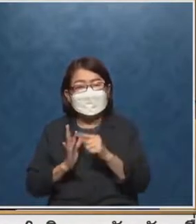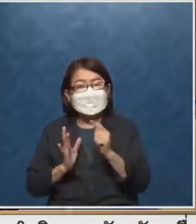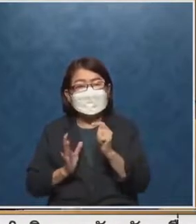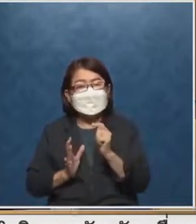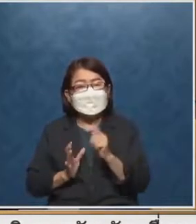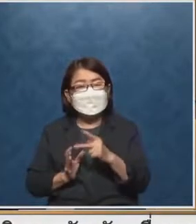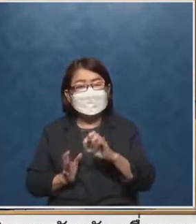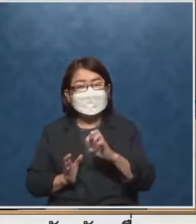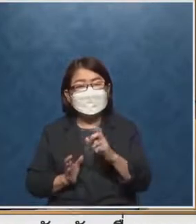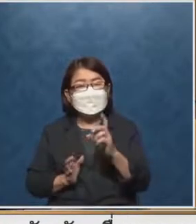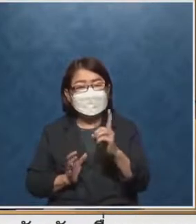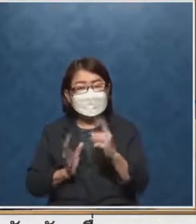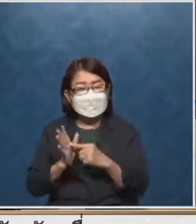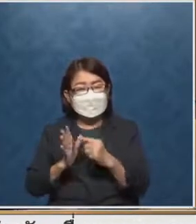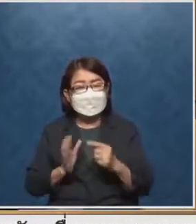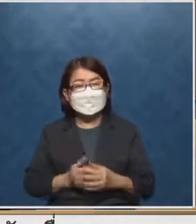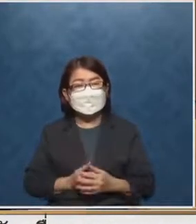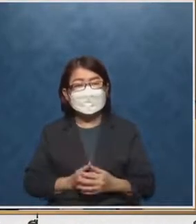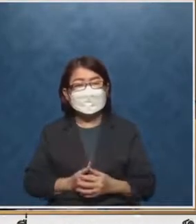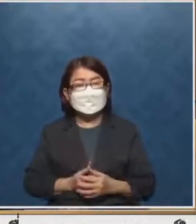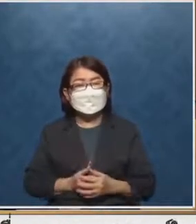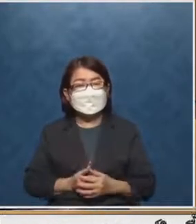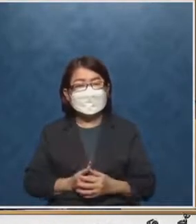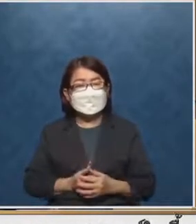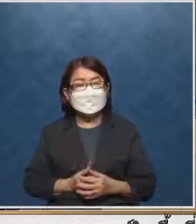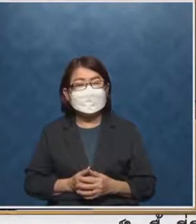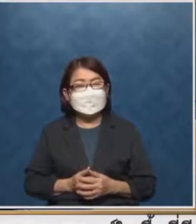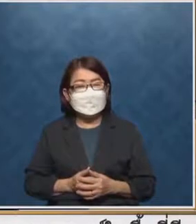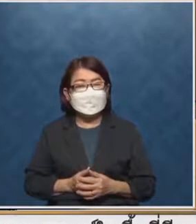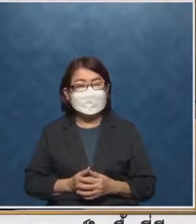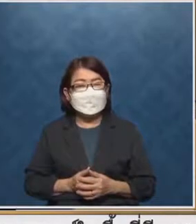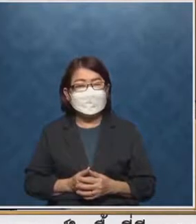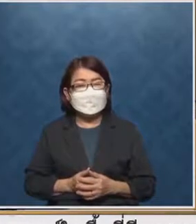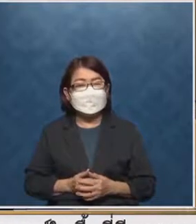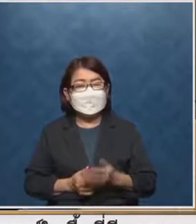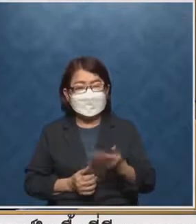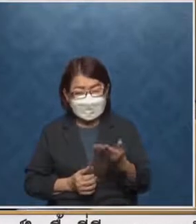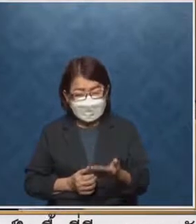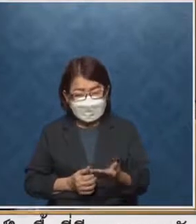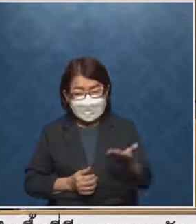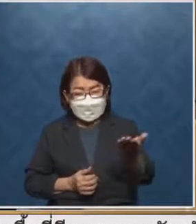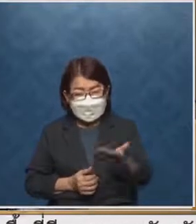านางสาวสุธิดาสุธิตาหมายเจริญเชิญนะครับ